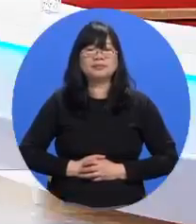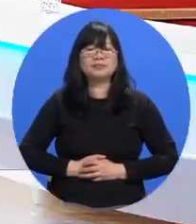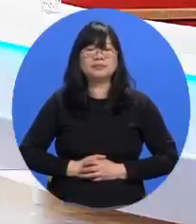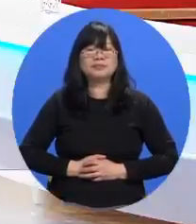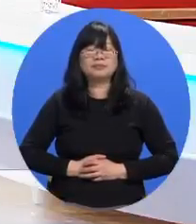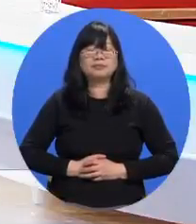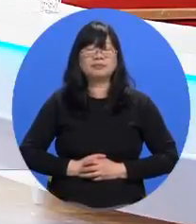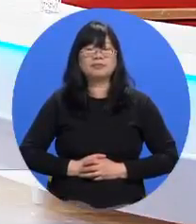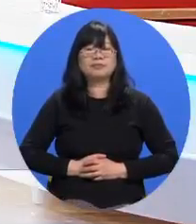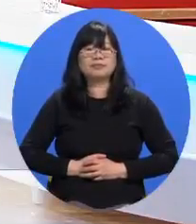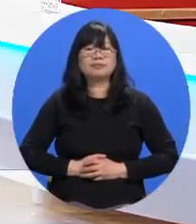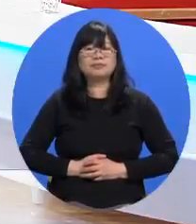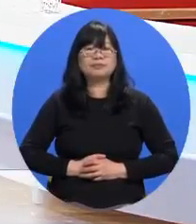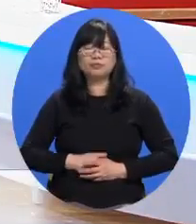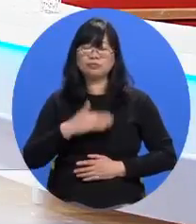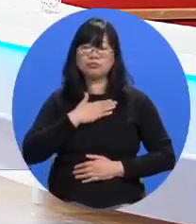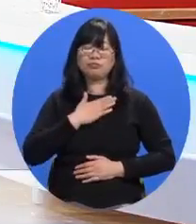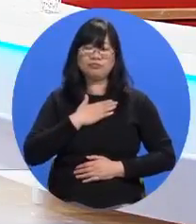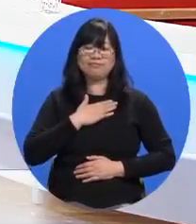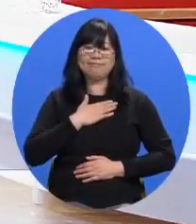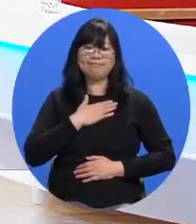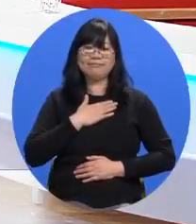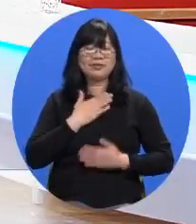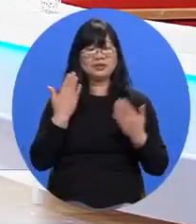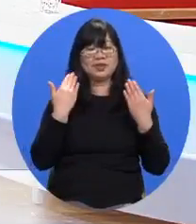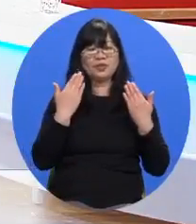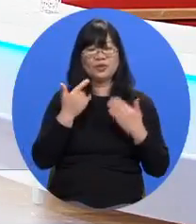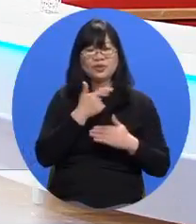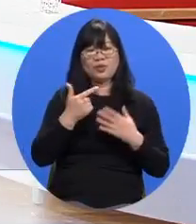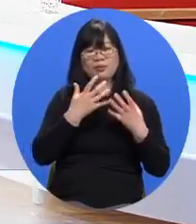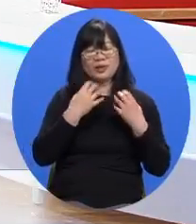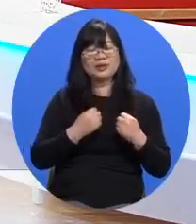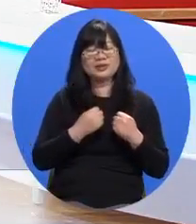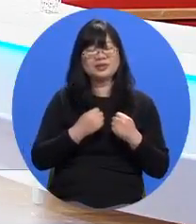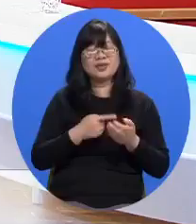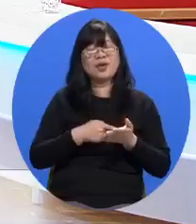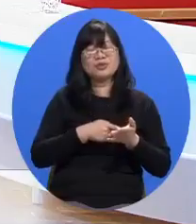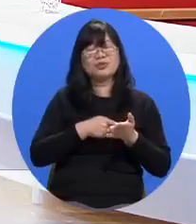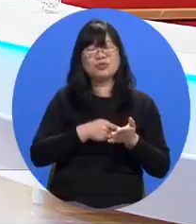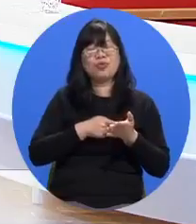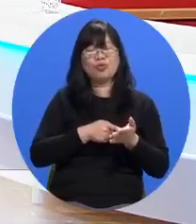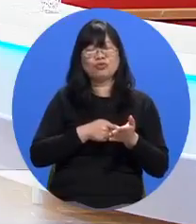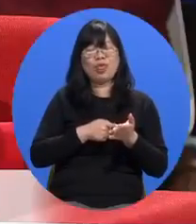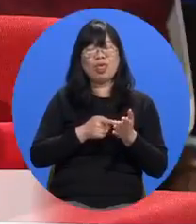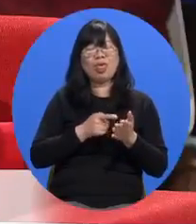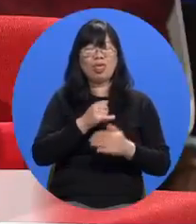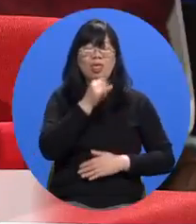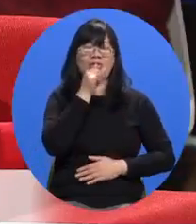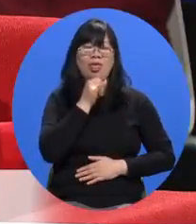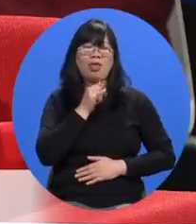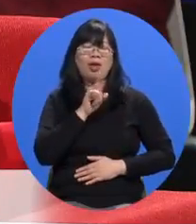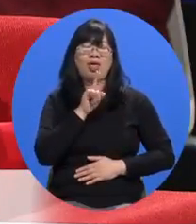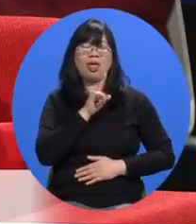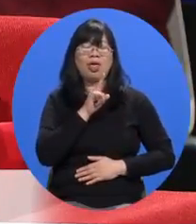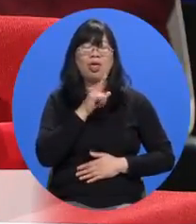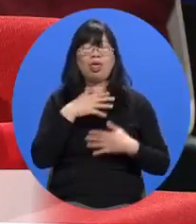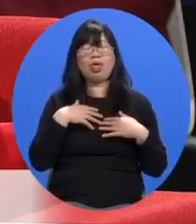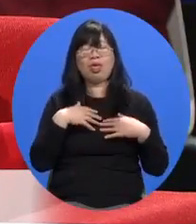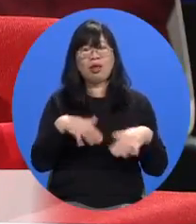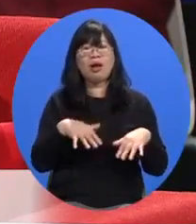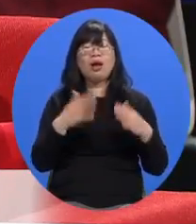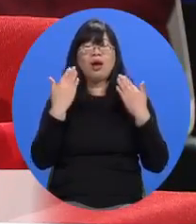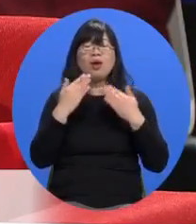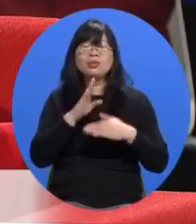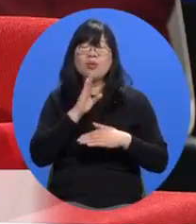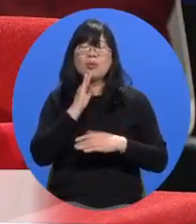네, 김희경 씨. 네, 저는 학교에 너무나 많은 것을 요구하고 있습니다. 네. 학교는 도대체 학교의